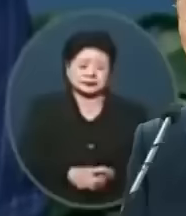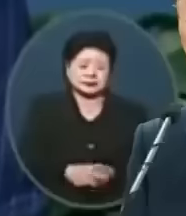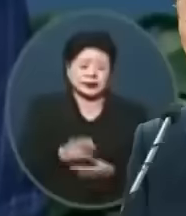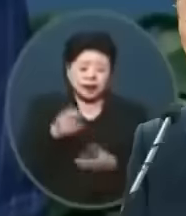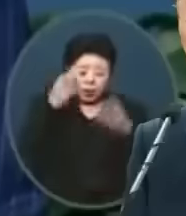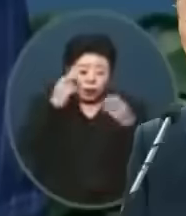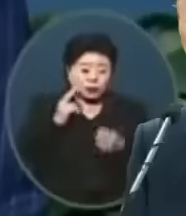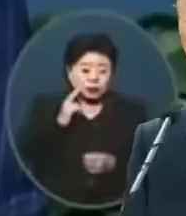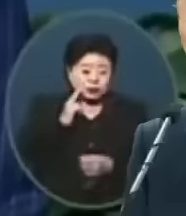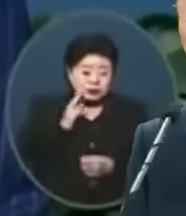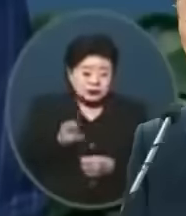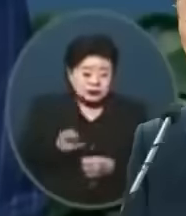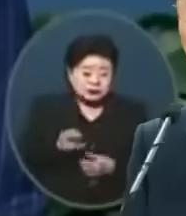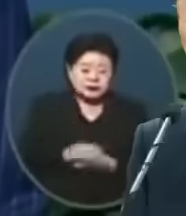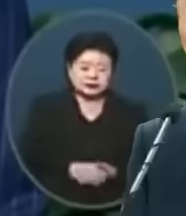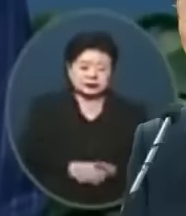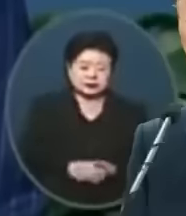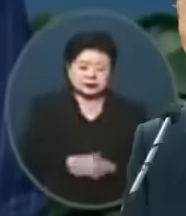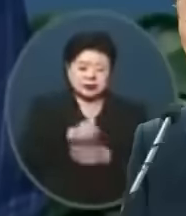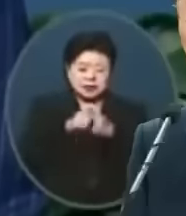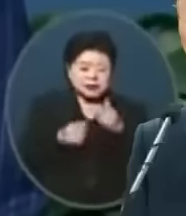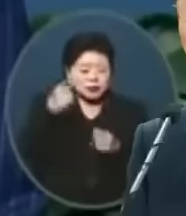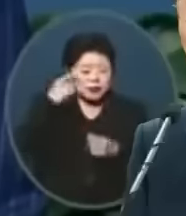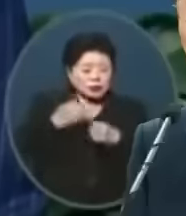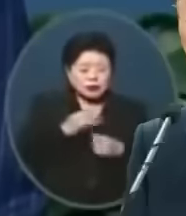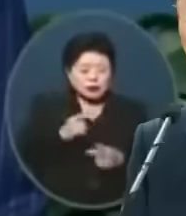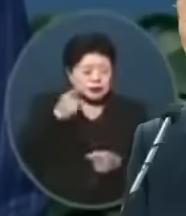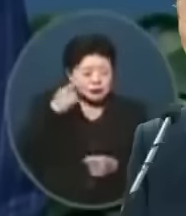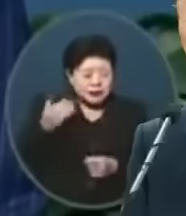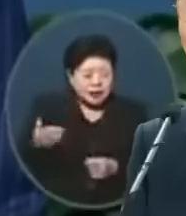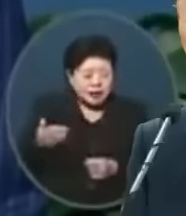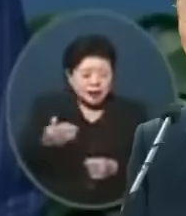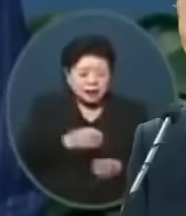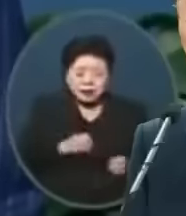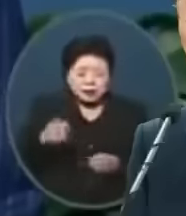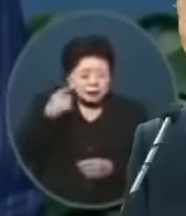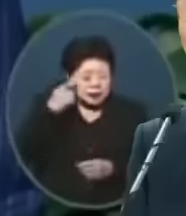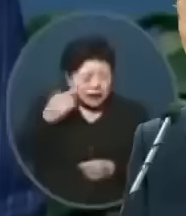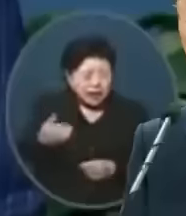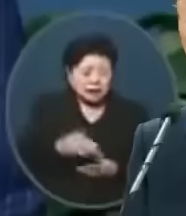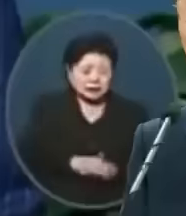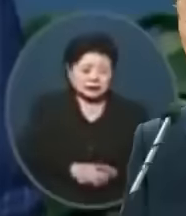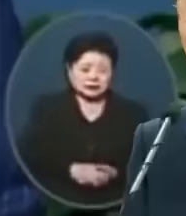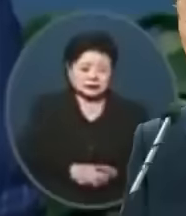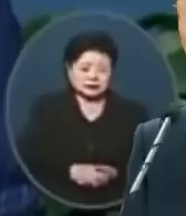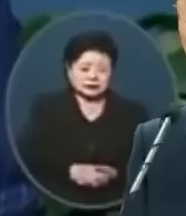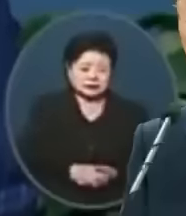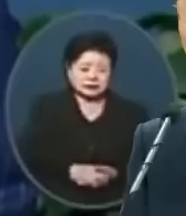고통스러우니까 하나님 왜 도와주지 않으시고 나를 버리느냐.